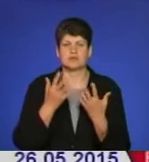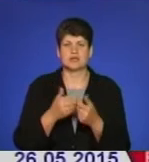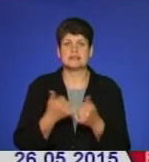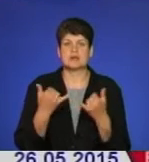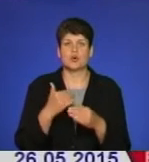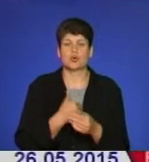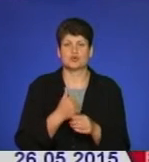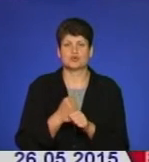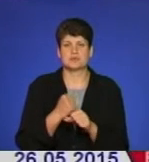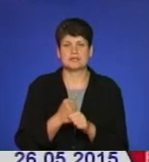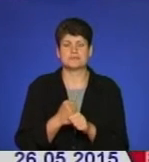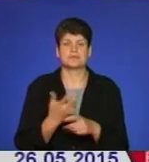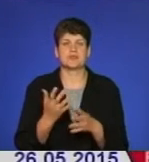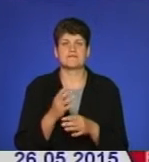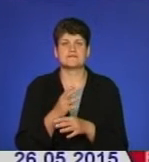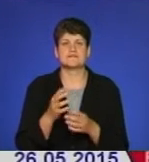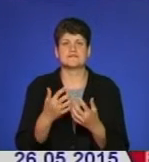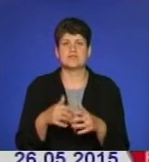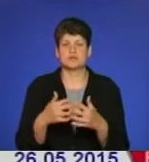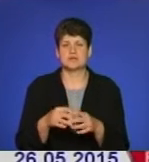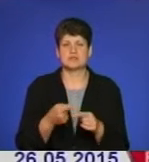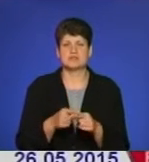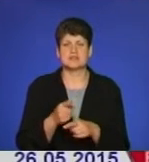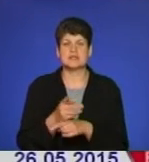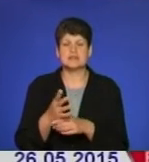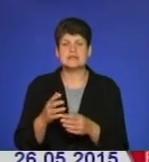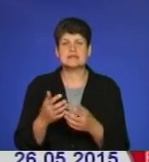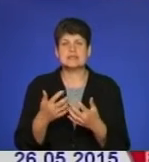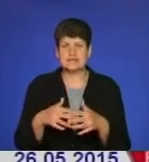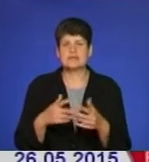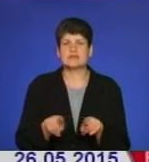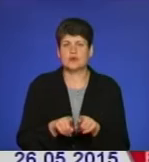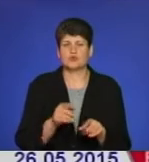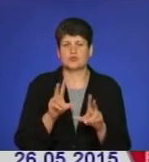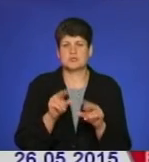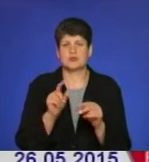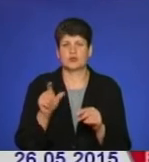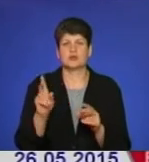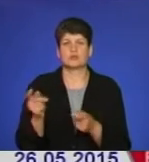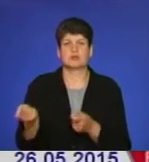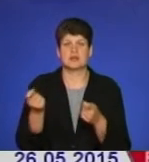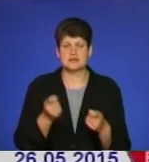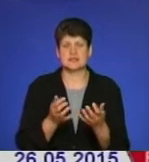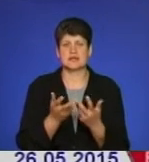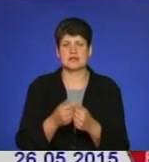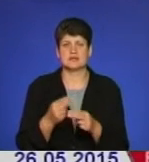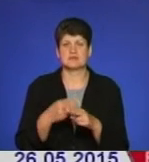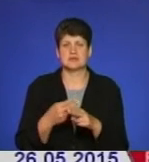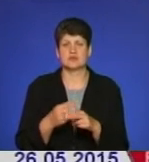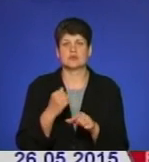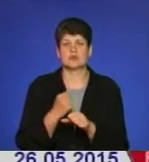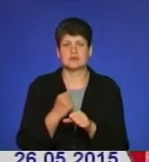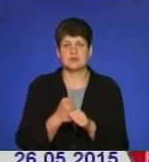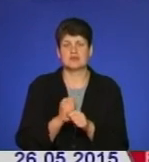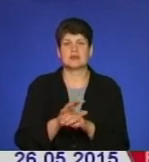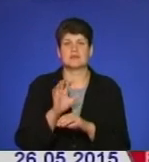хочуть налагодити серійне виробництво таких станків. Також волонтери обіцяють людям, які принесли відповідну кількість металу, виготовлений станок направити